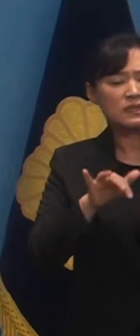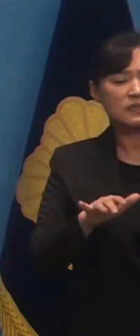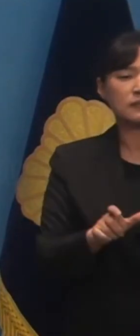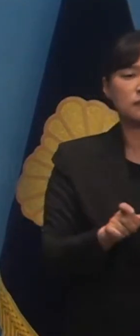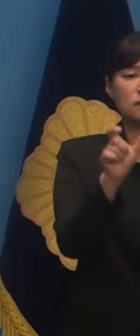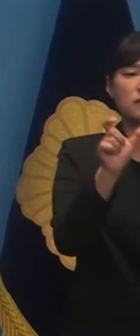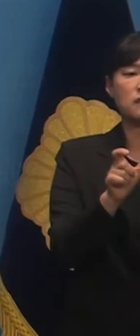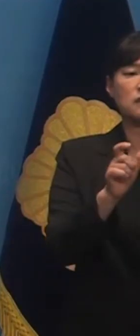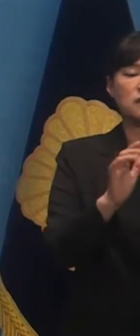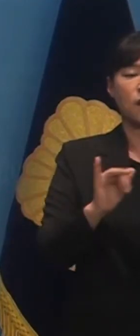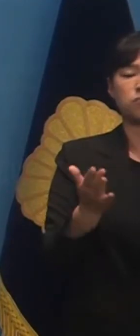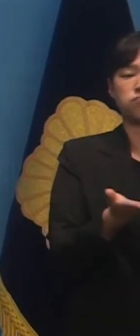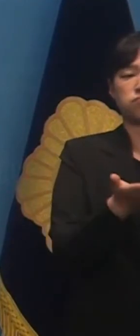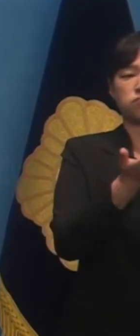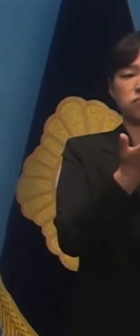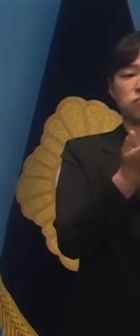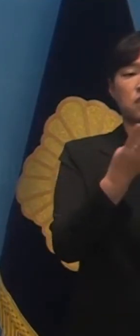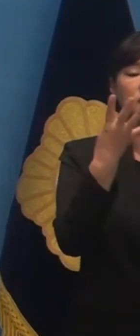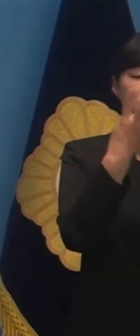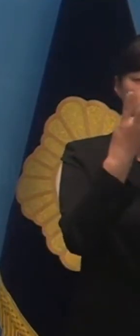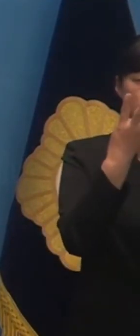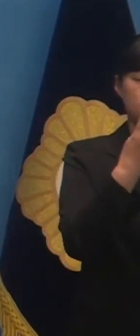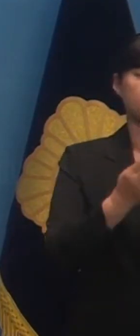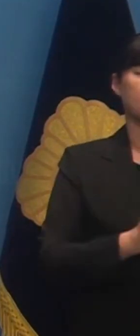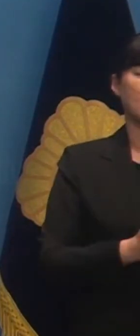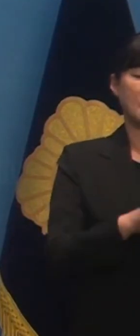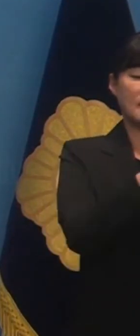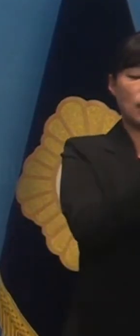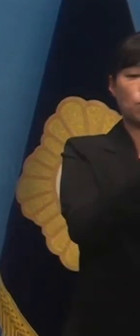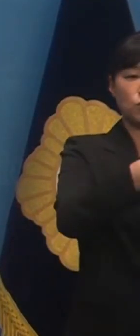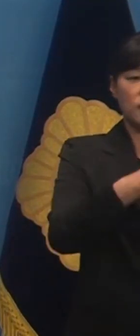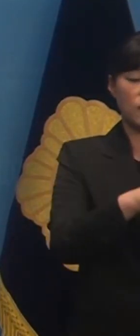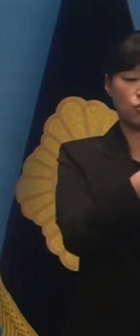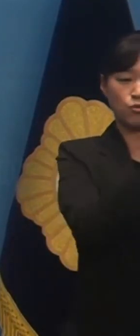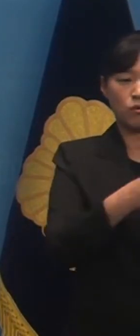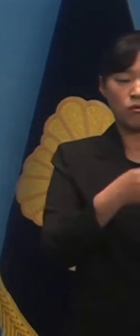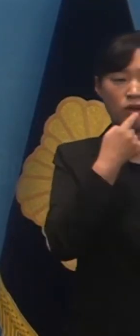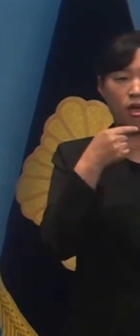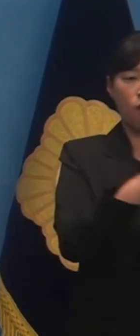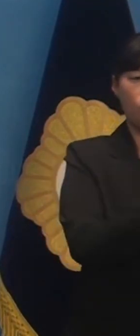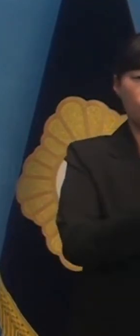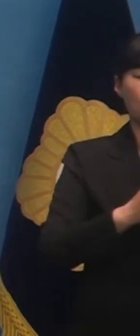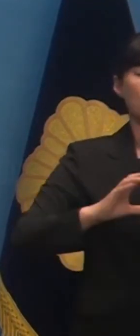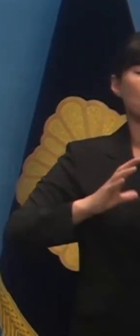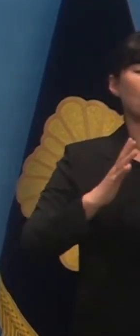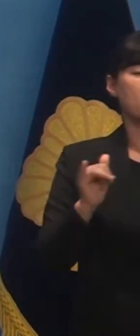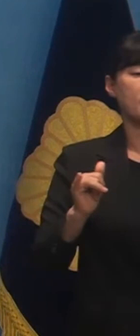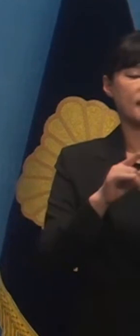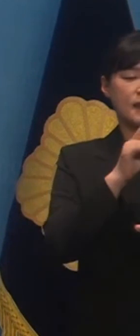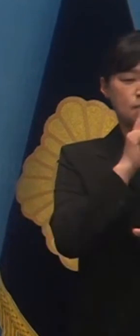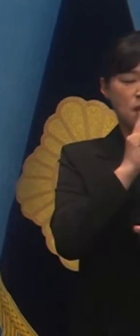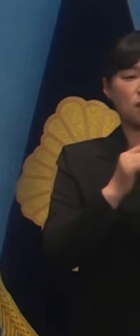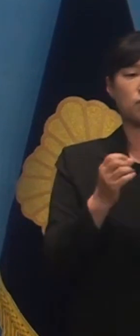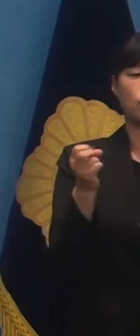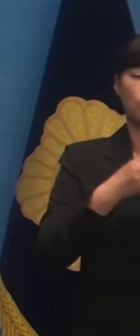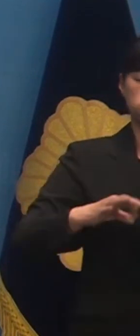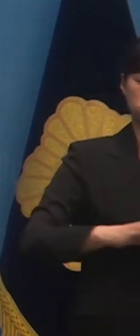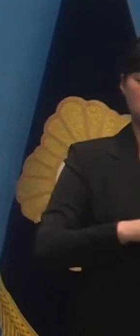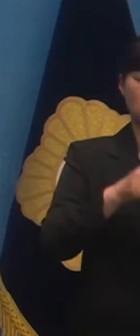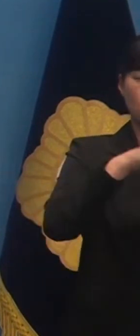부대를 양성한 점. 4. 리박스쿨 사무실에 윤석열 계엄 대국민 당화문,